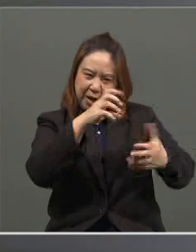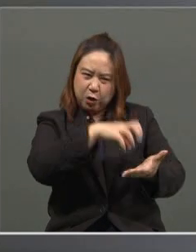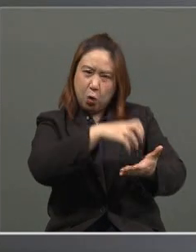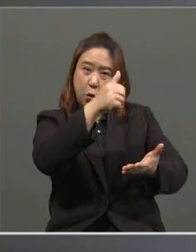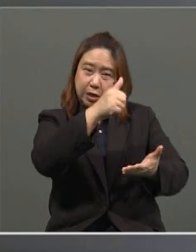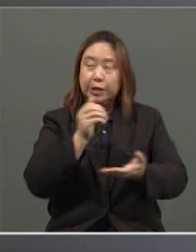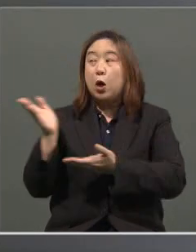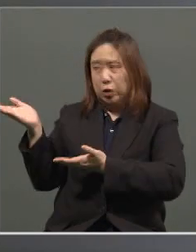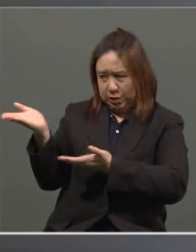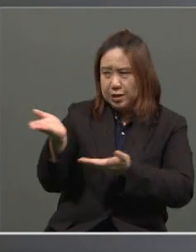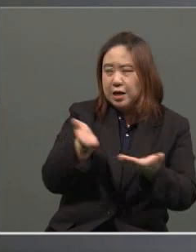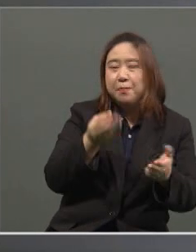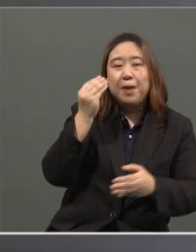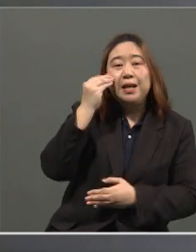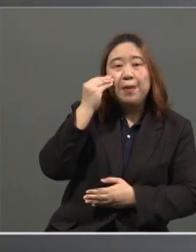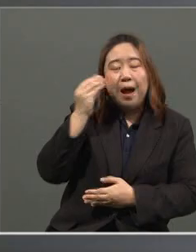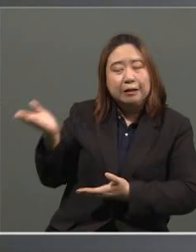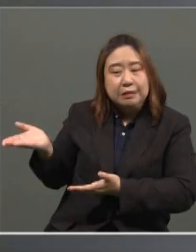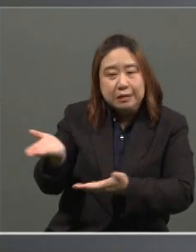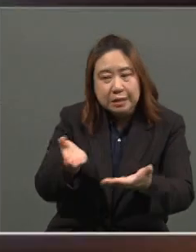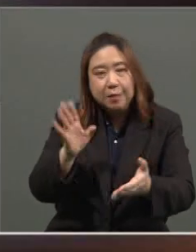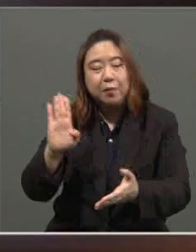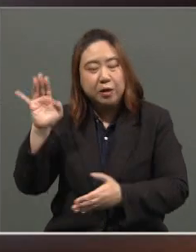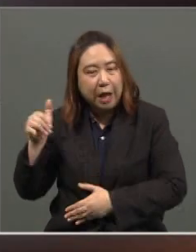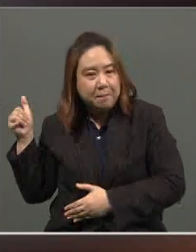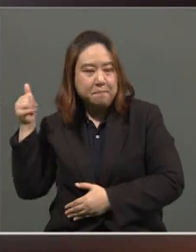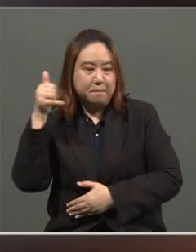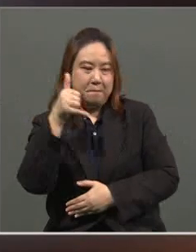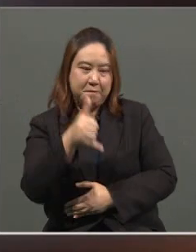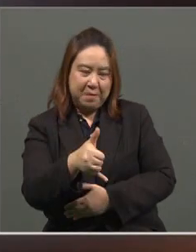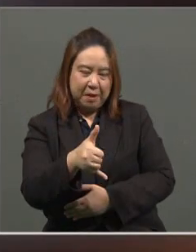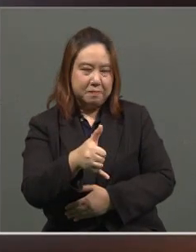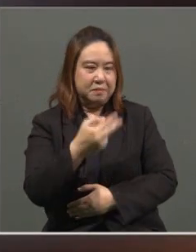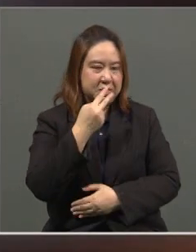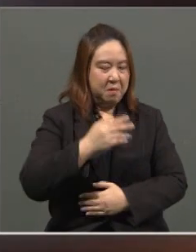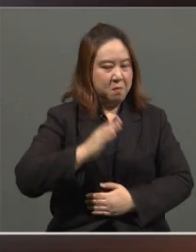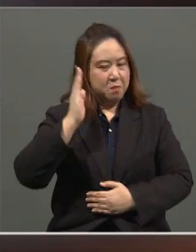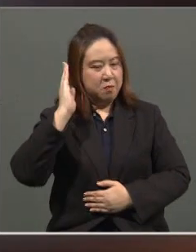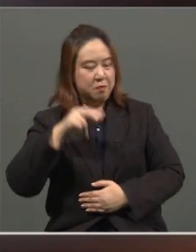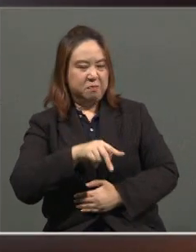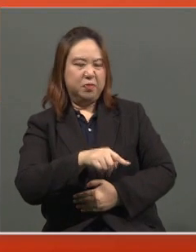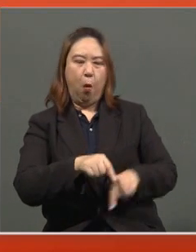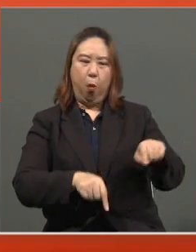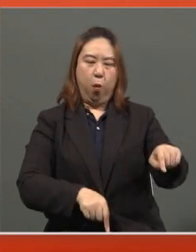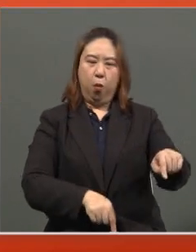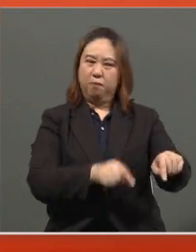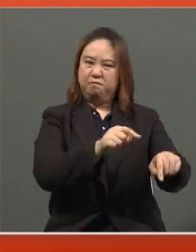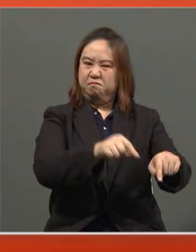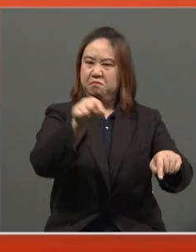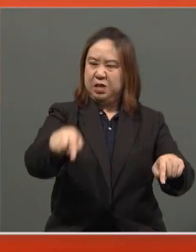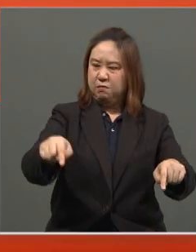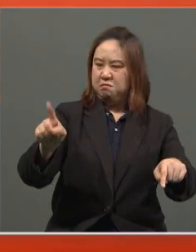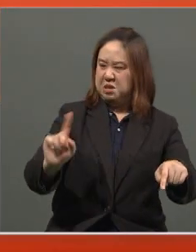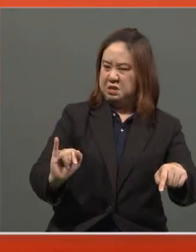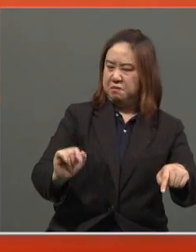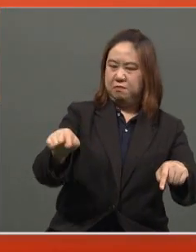ญไปที่โรงงานหรือสถานประกอบการต่างๆเมื่อไปถึงแล้วหมอดูรายนี้ก็จะทักเลยนะคะจุดต่างๆของสถ